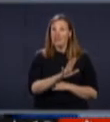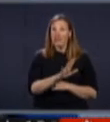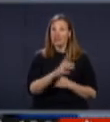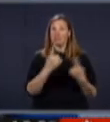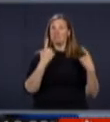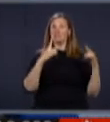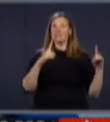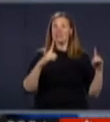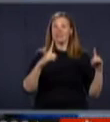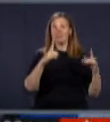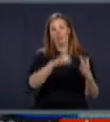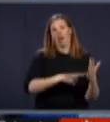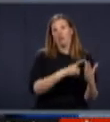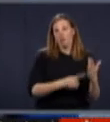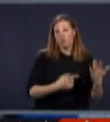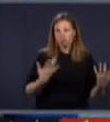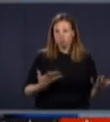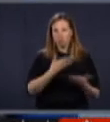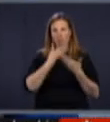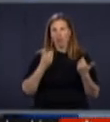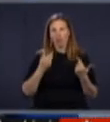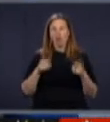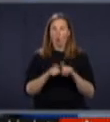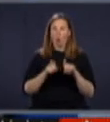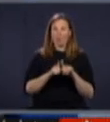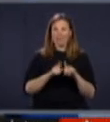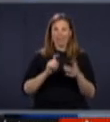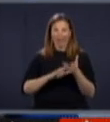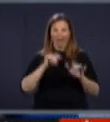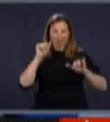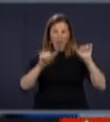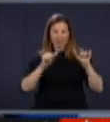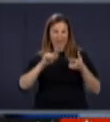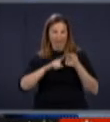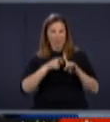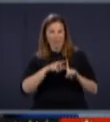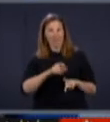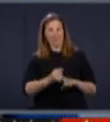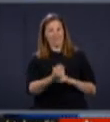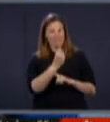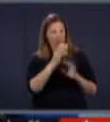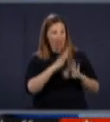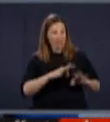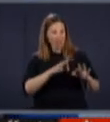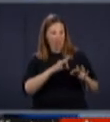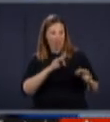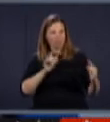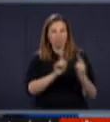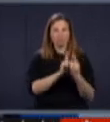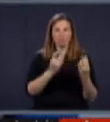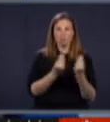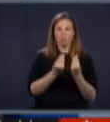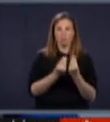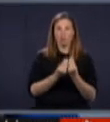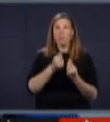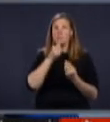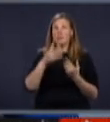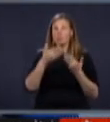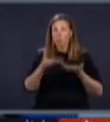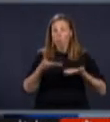C'est une période où les amis sont très, très importants. Et là, je suis en train de vous dire qu'on a un plan là, qu'on va soumettre sous